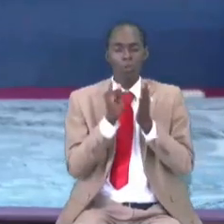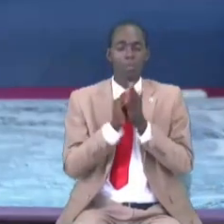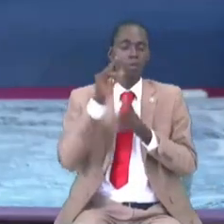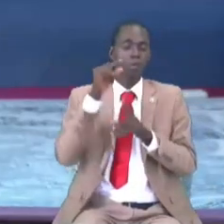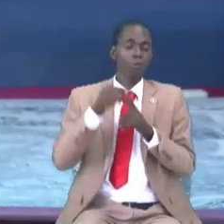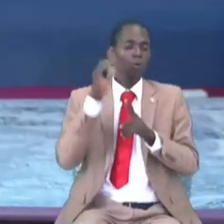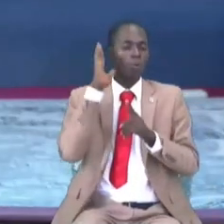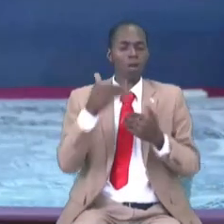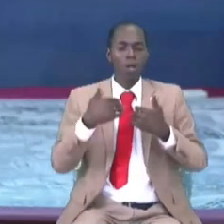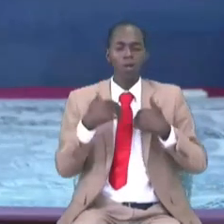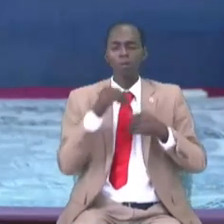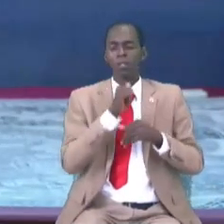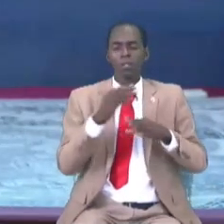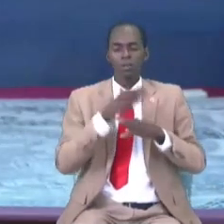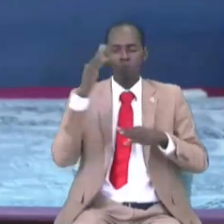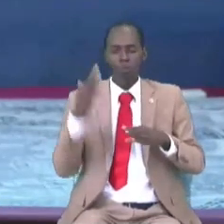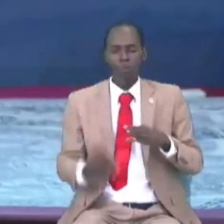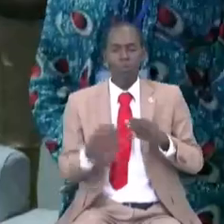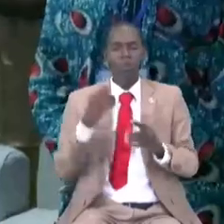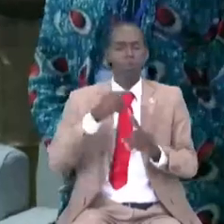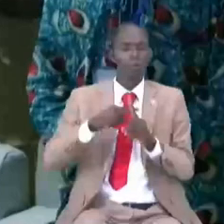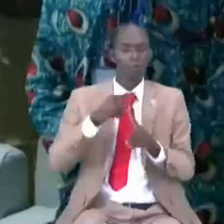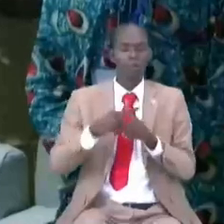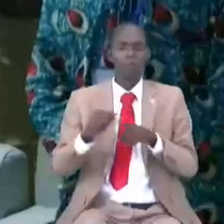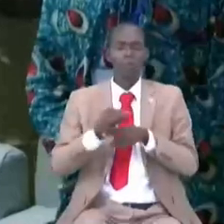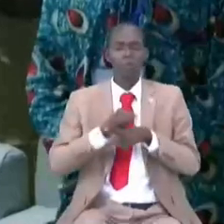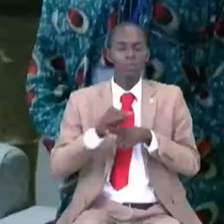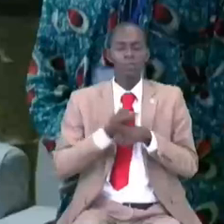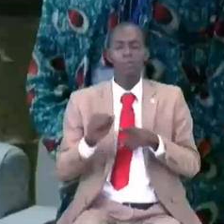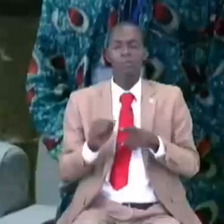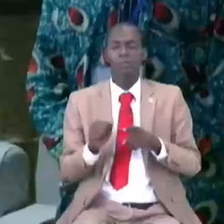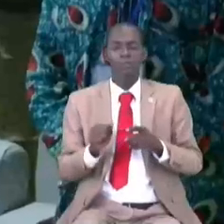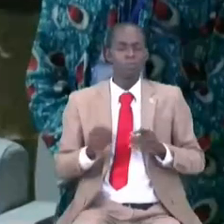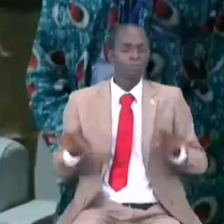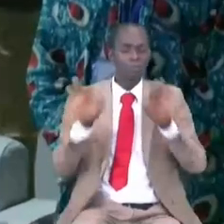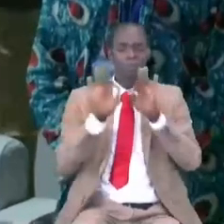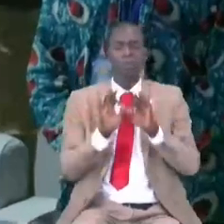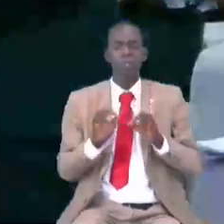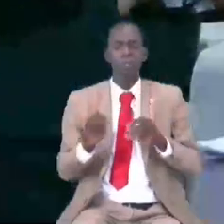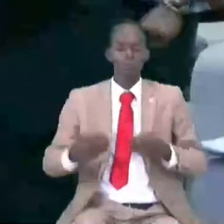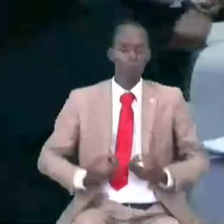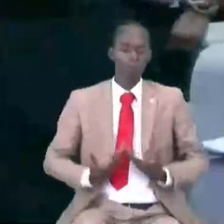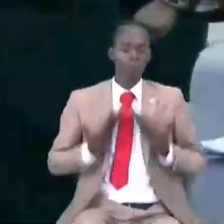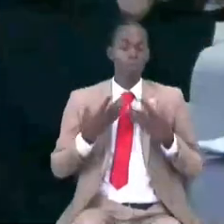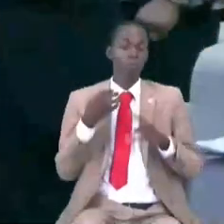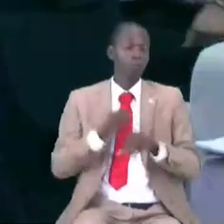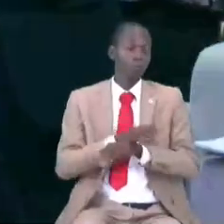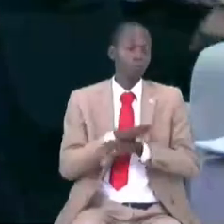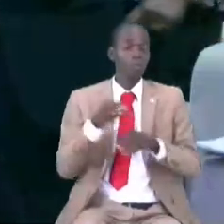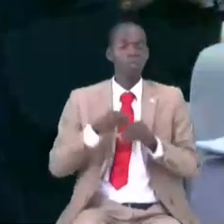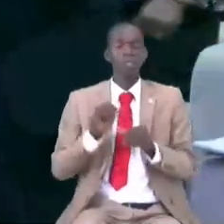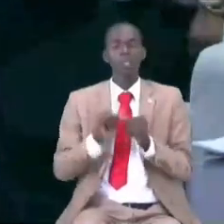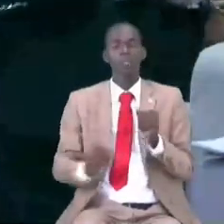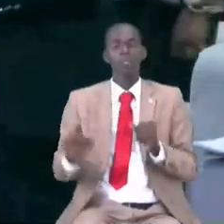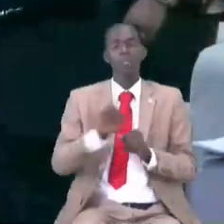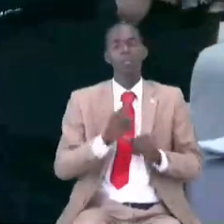positif, pratique, dans chacune de nos vies. Au nom puissant de Jésus, nous prions.